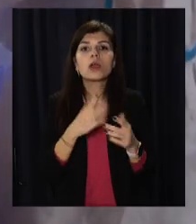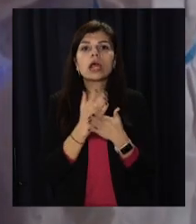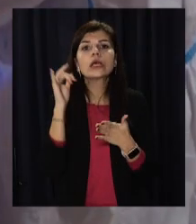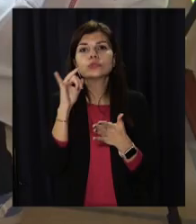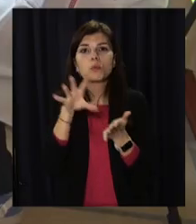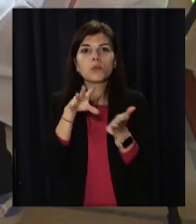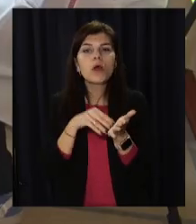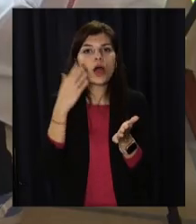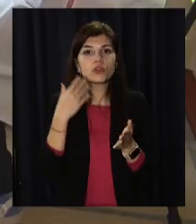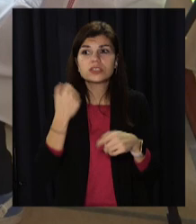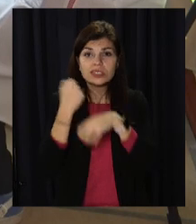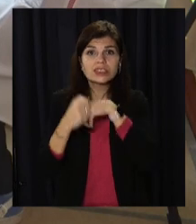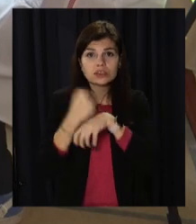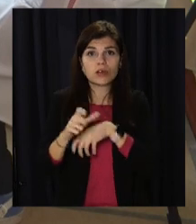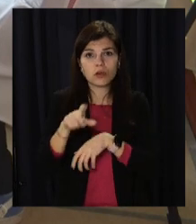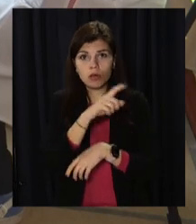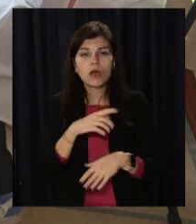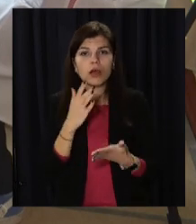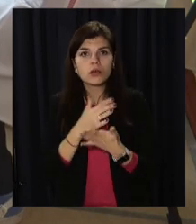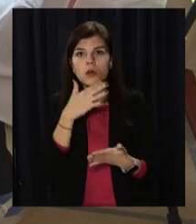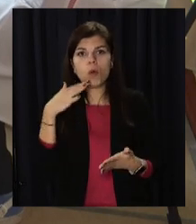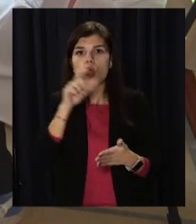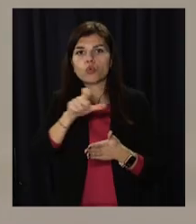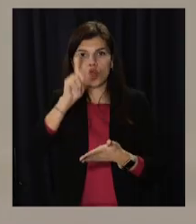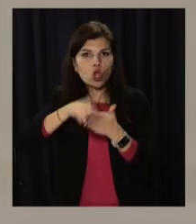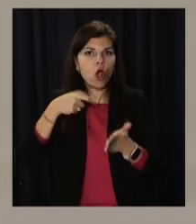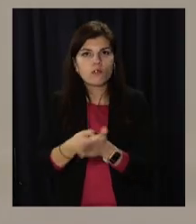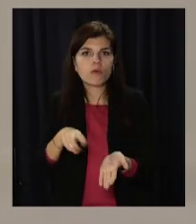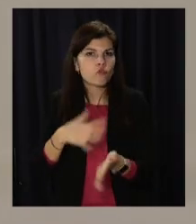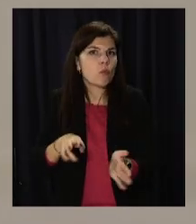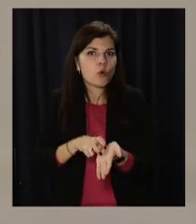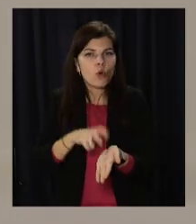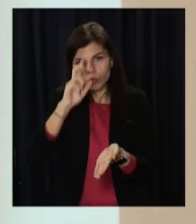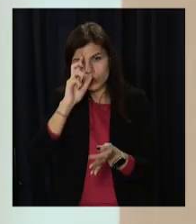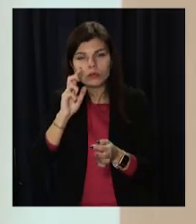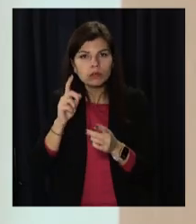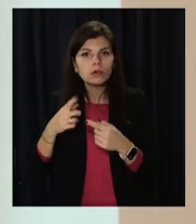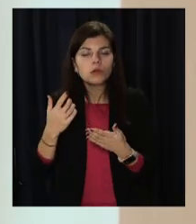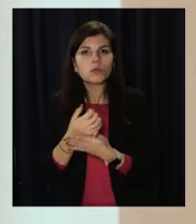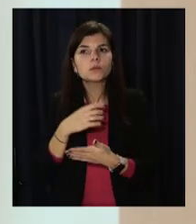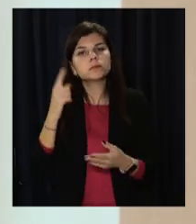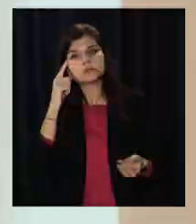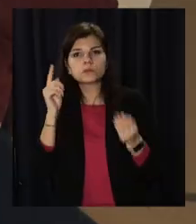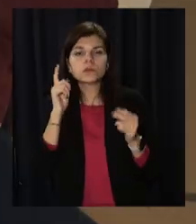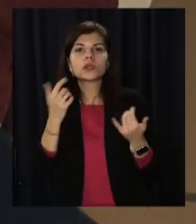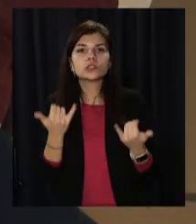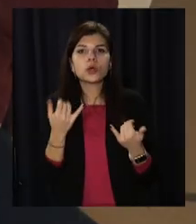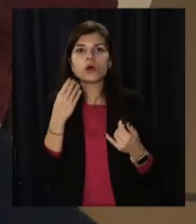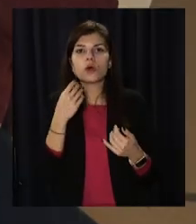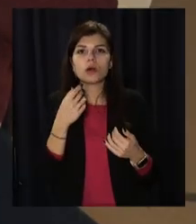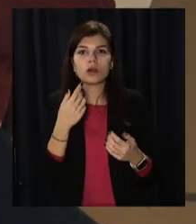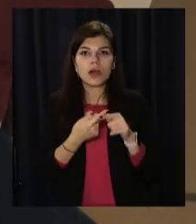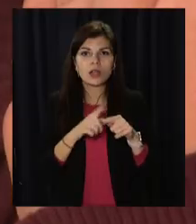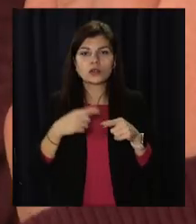історії, коли примушення призводило до втрати суспільної довіри. Водночас зазначають у керівництві відомства, зараз доречно порушити